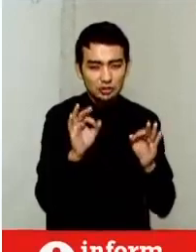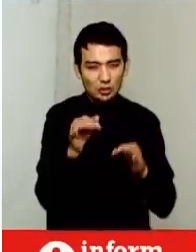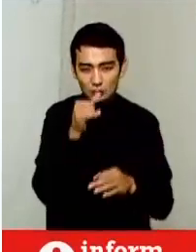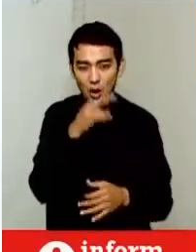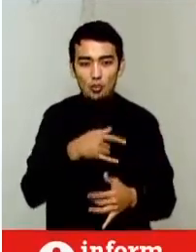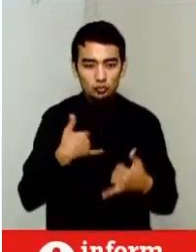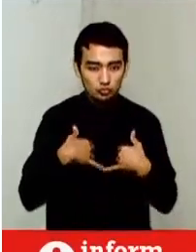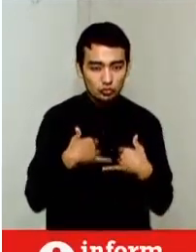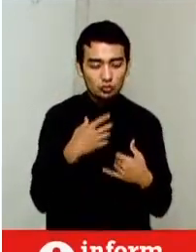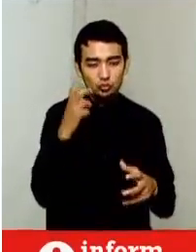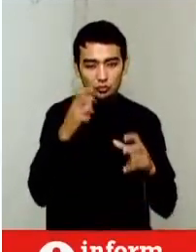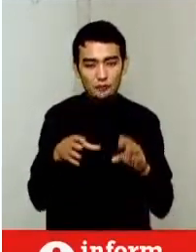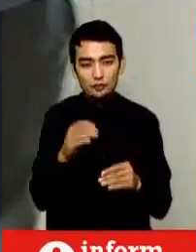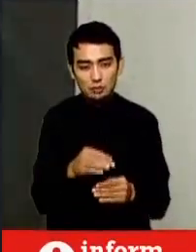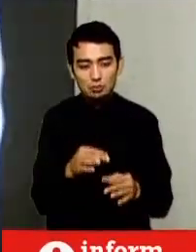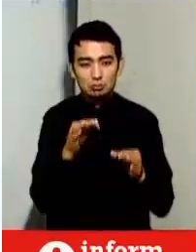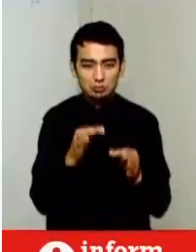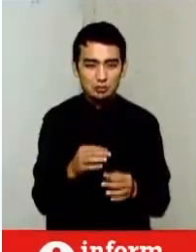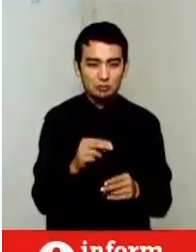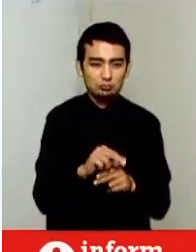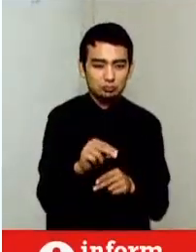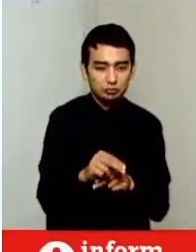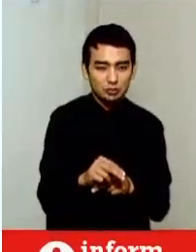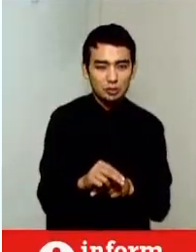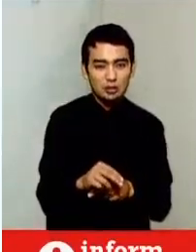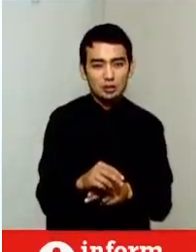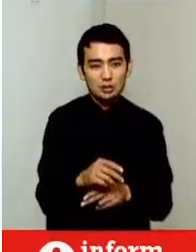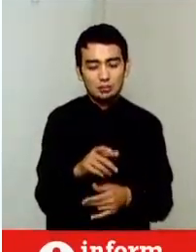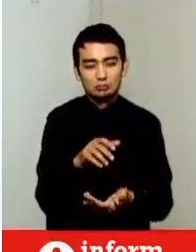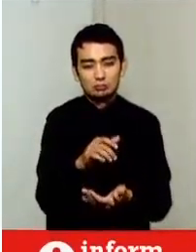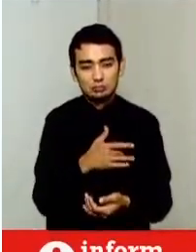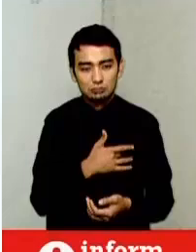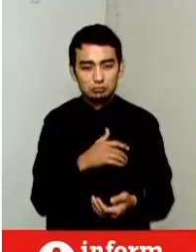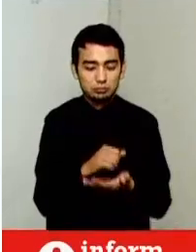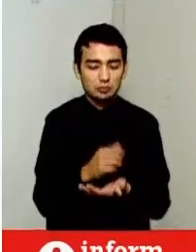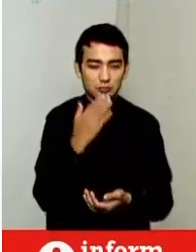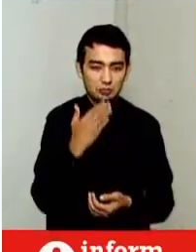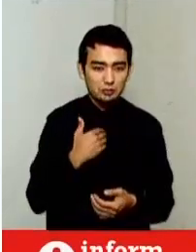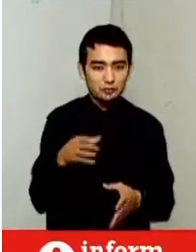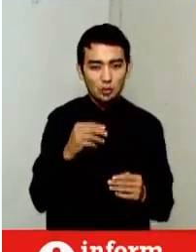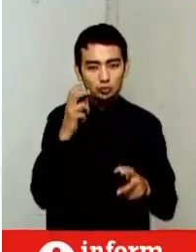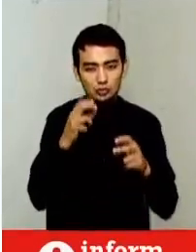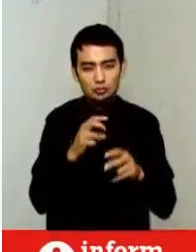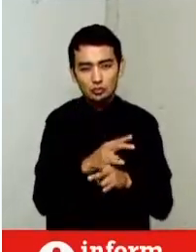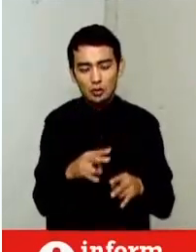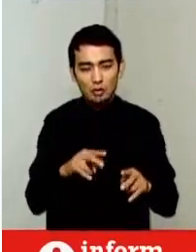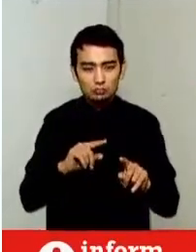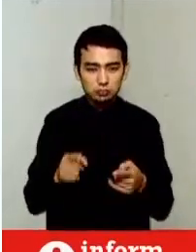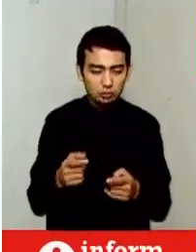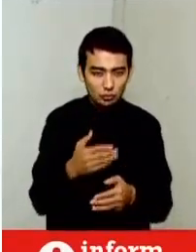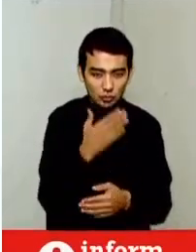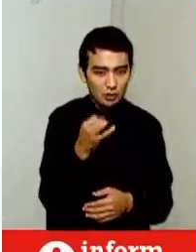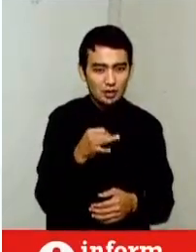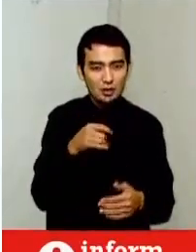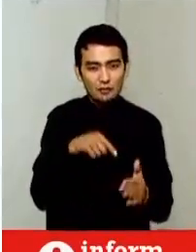ретінде студенттердің аз да болса уақытта жүректерінен орын алады деп айта аламын. Ешқандай студенттің қазір қамауға алынып, қандай да бір